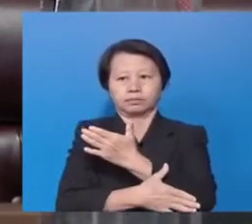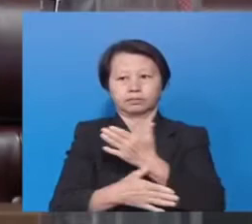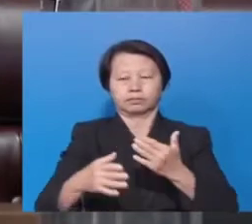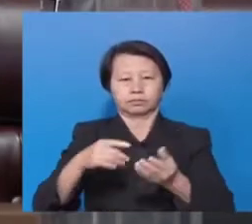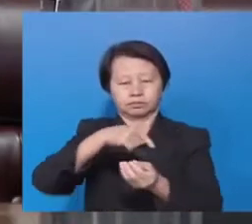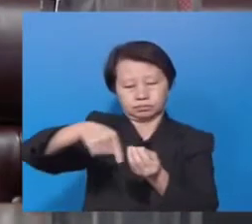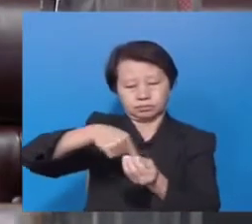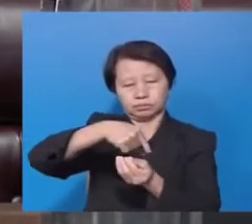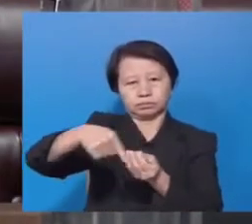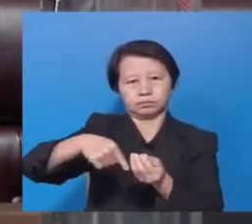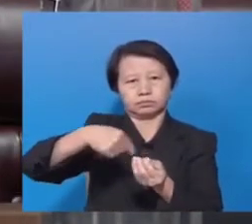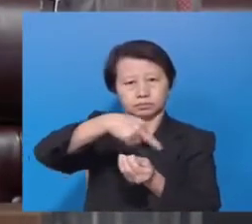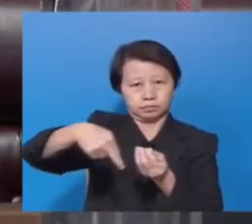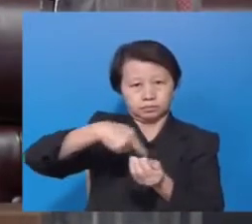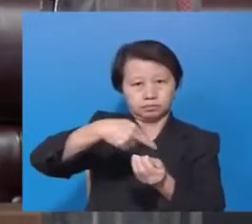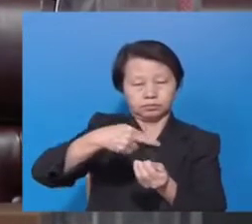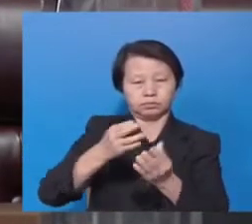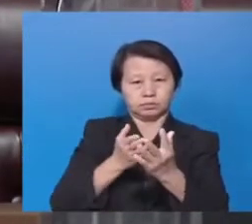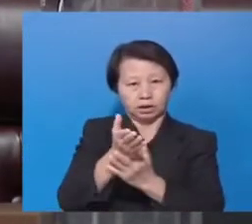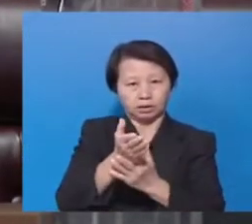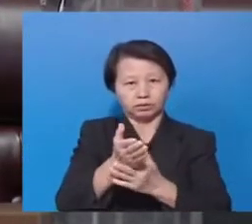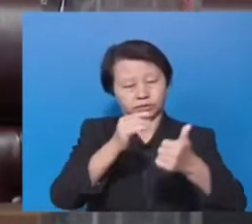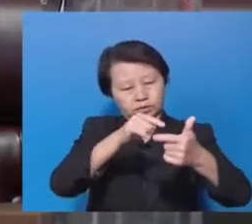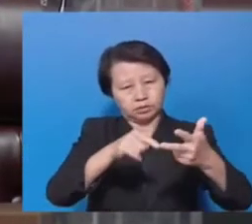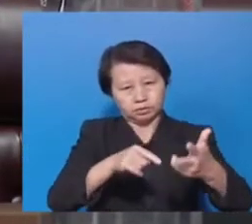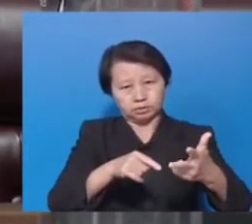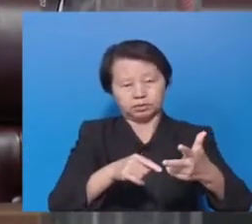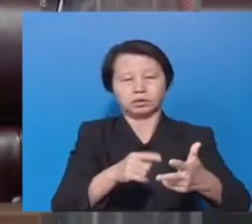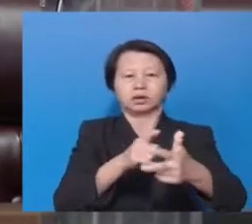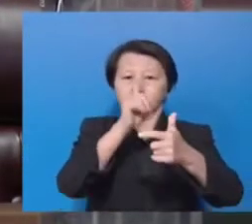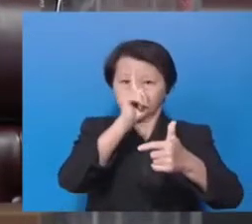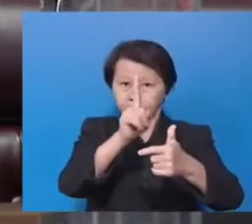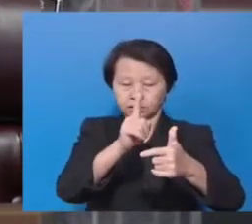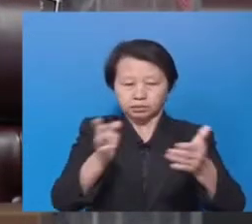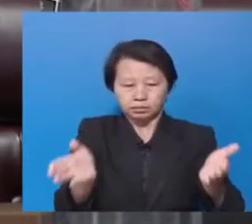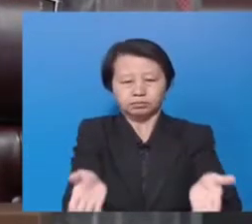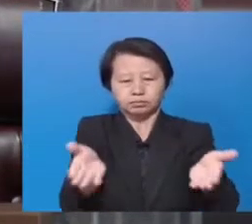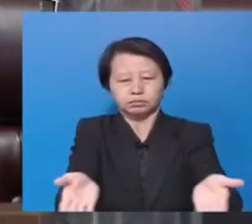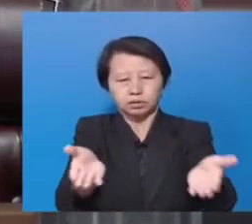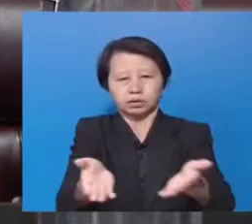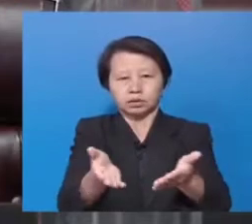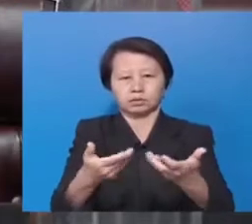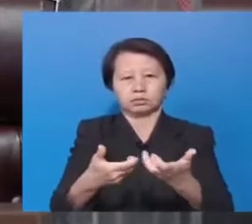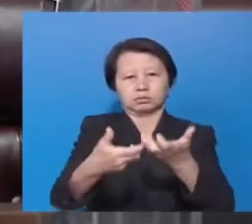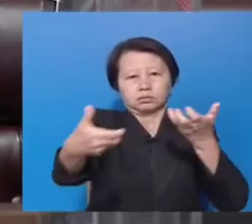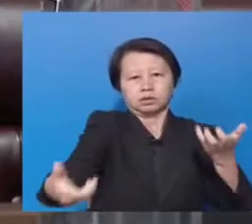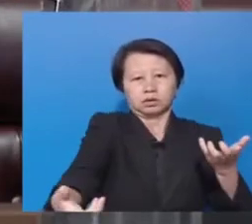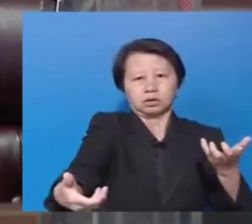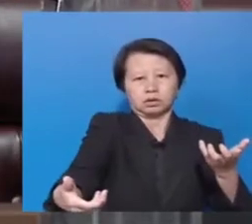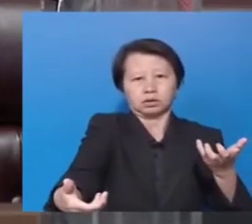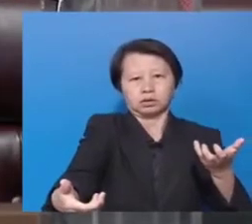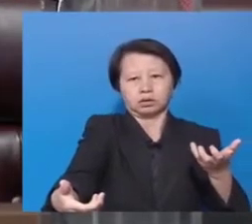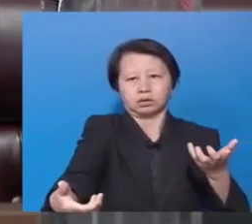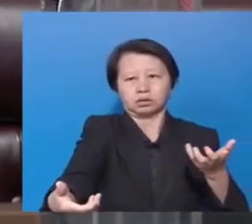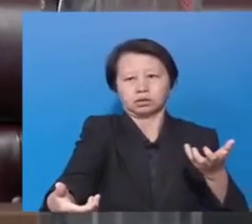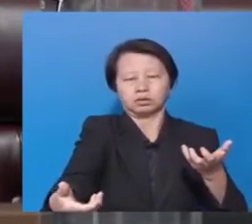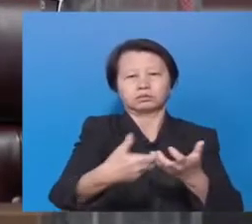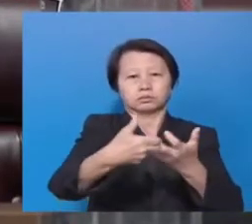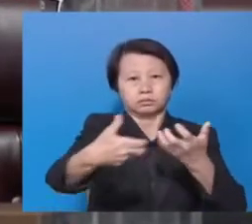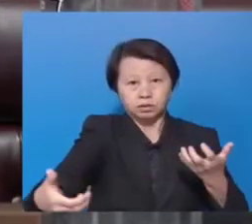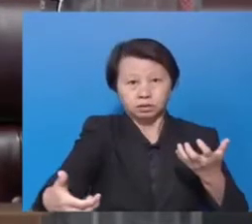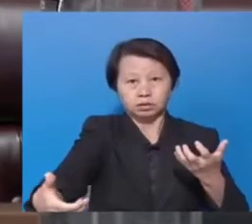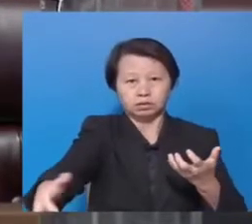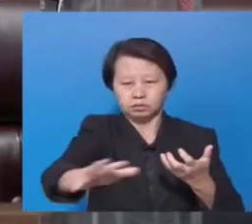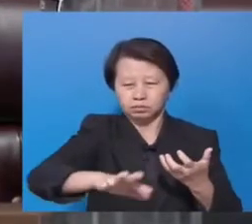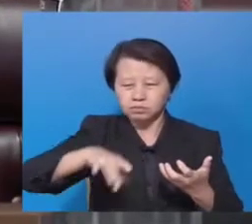Ekonomi kitaran adalah melalui pegal-pegal berikut yang pertama menggalakkan dan pengasingan siswa di puncak ataupun